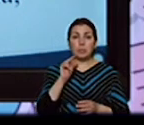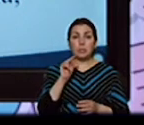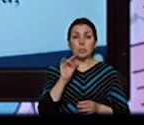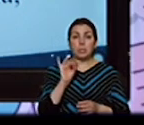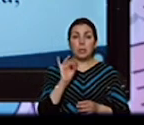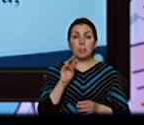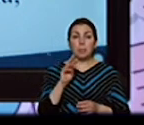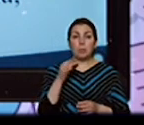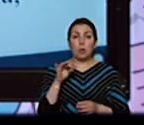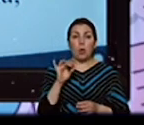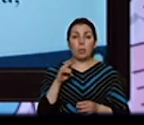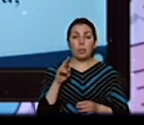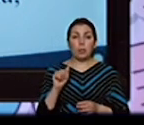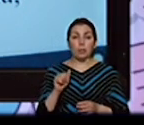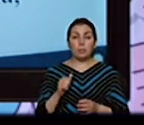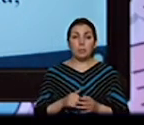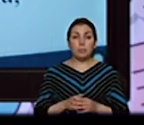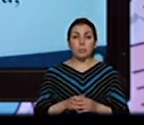Chimyonda.